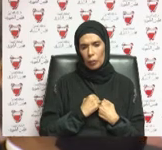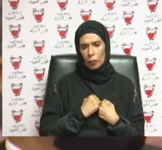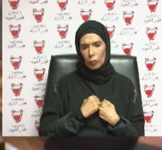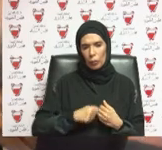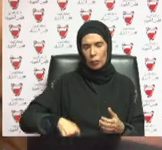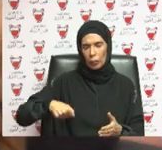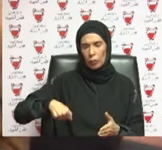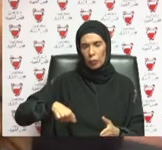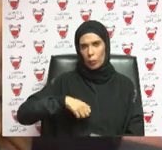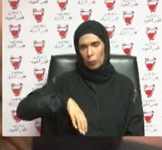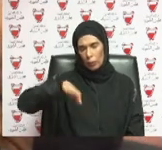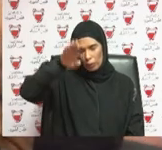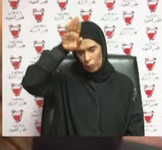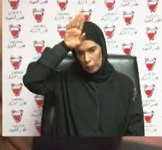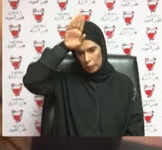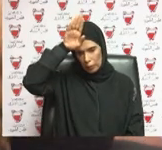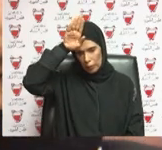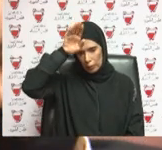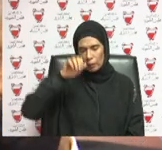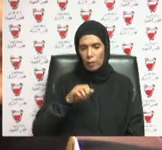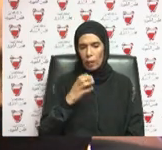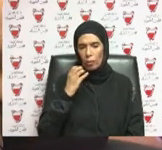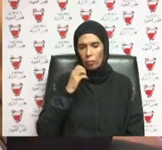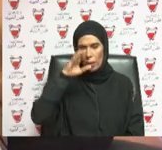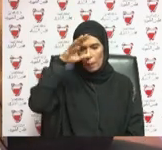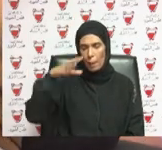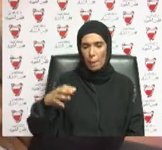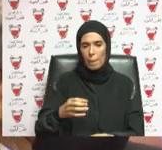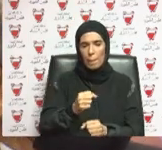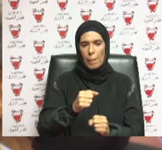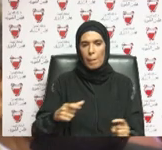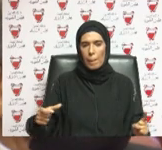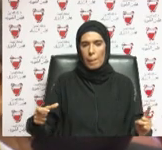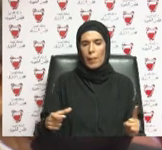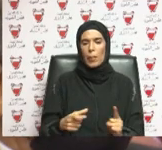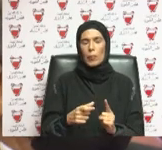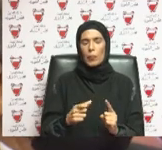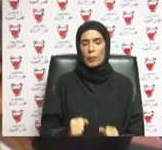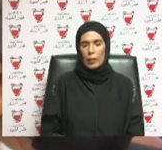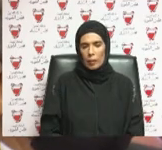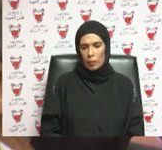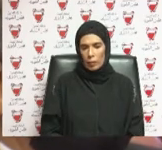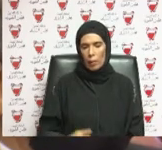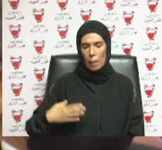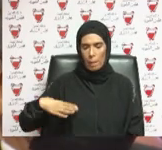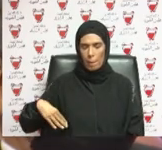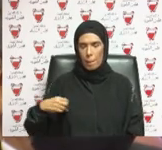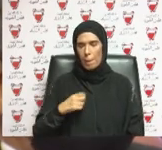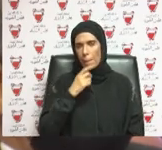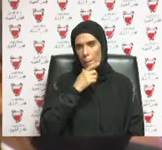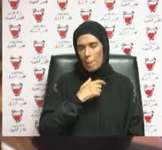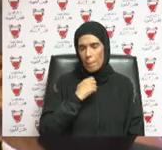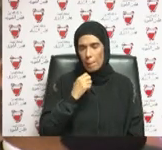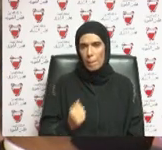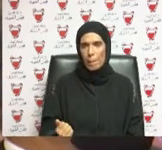العزاء لسيدي صاحب الجلالة الملك حمد بن عيسى آل خليفة عاهل البلاد المفدى، وإلى سيدي صاحب السمو